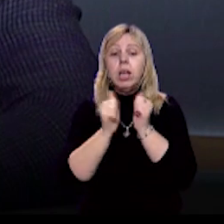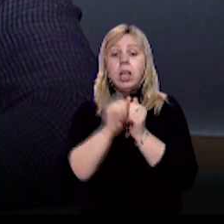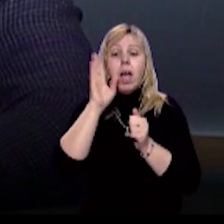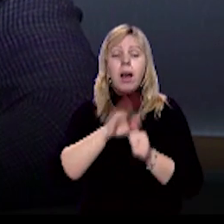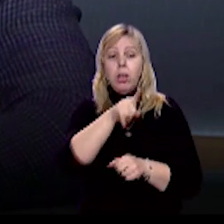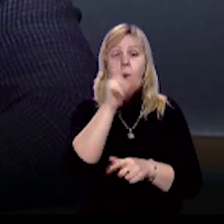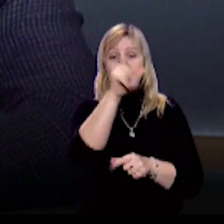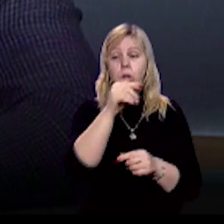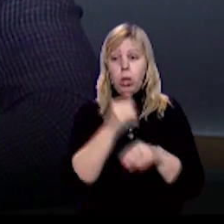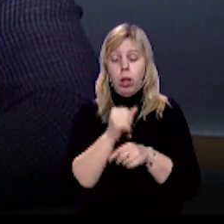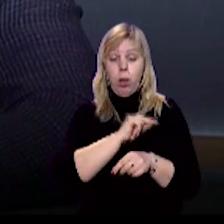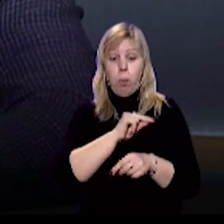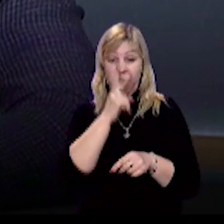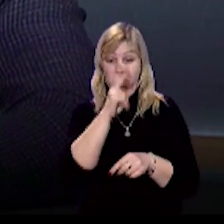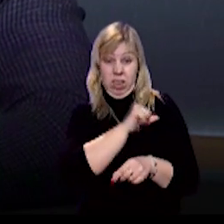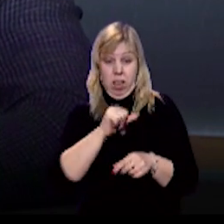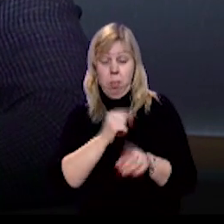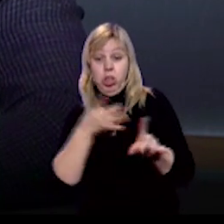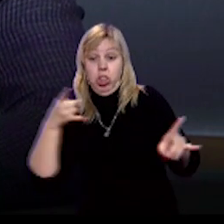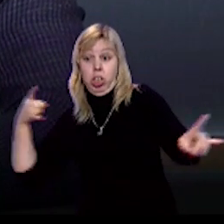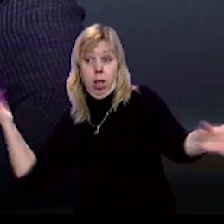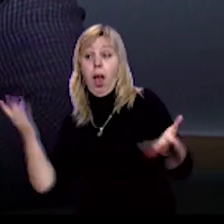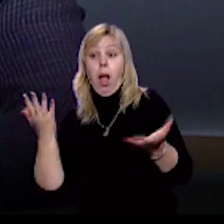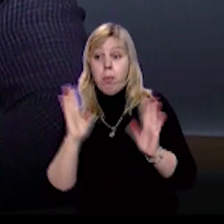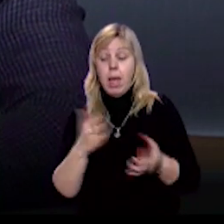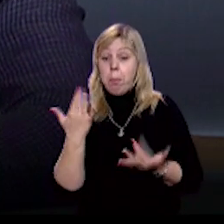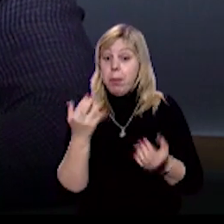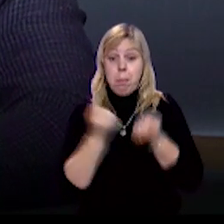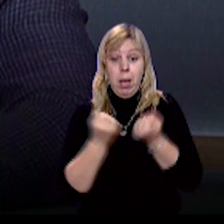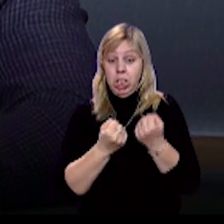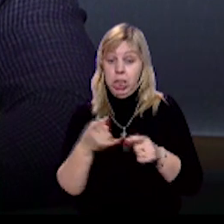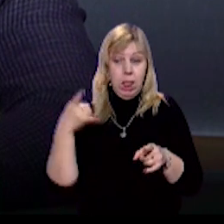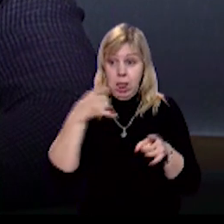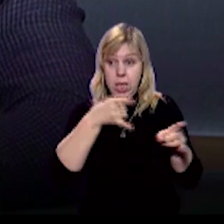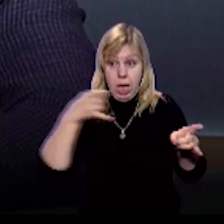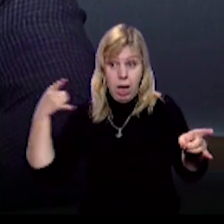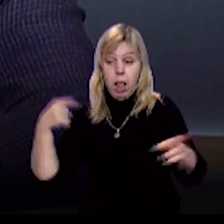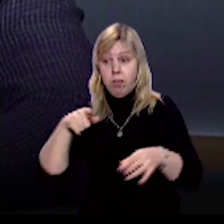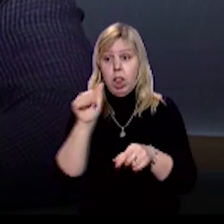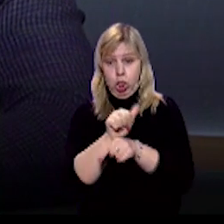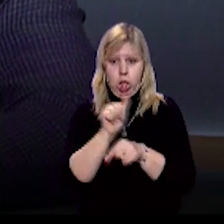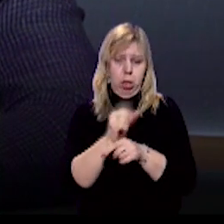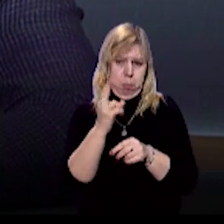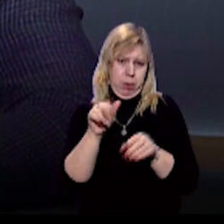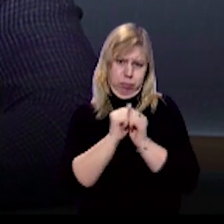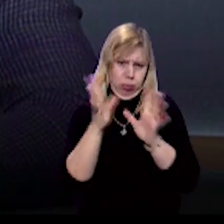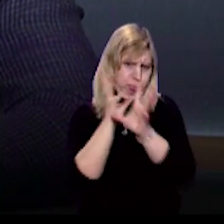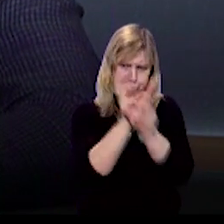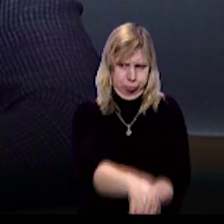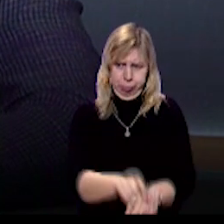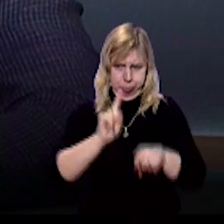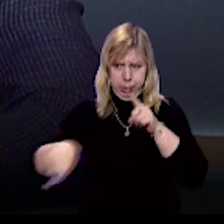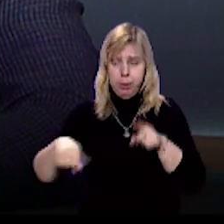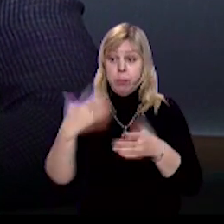будете бачити, яка буде черга. Ну, я думаю, що якби машини стільки би не їхали, вона би десь за тиждень розійшлася. Ну, якщо